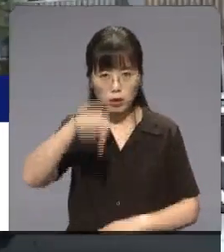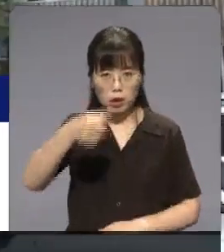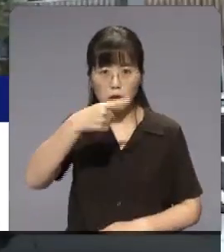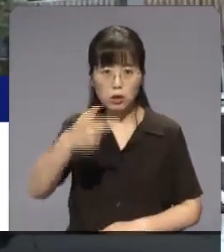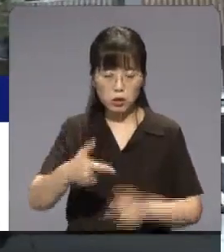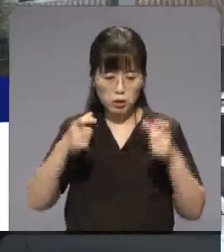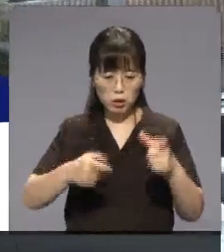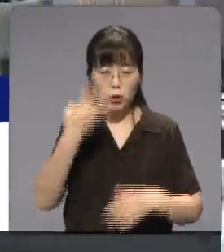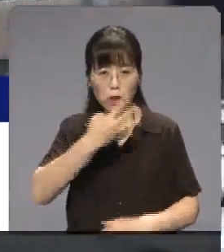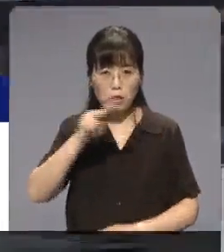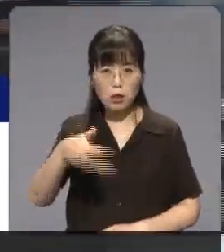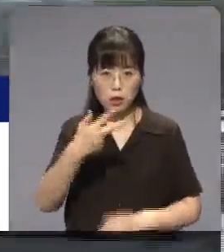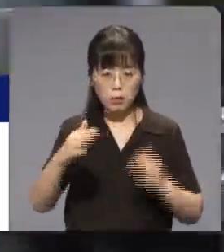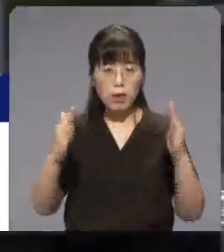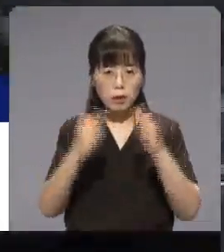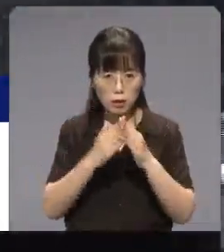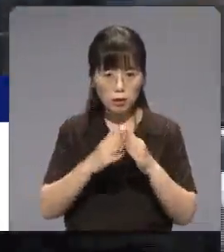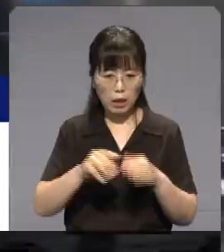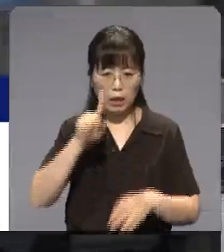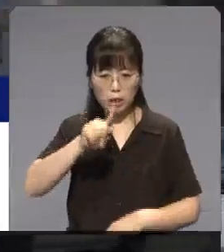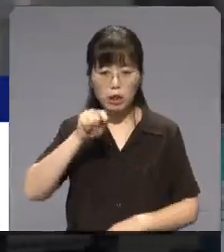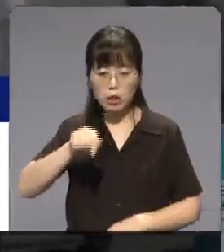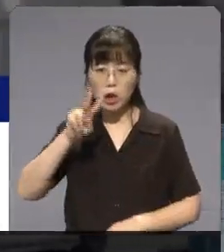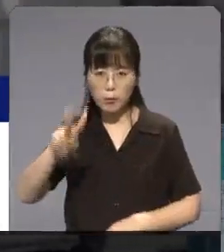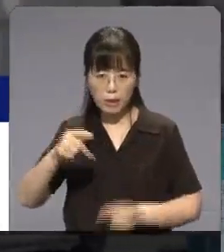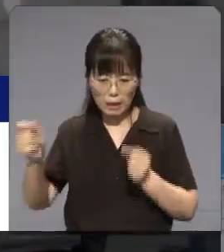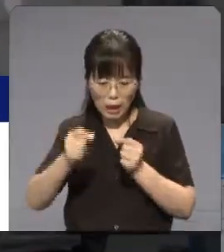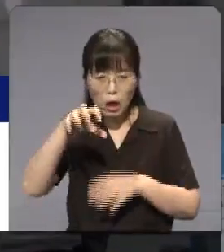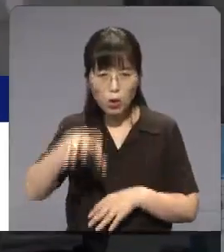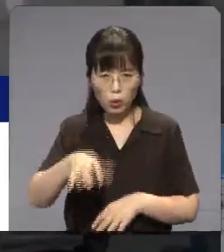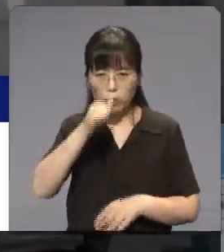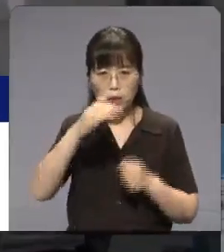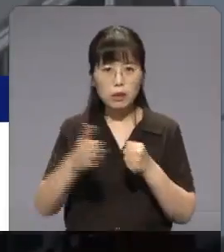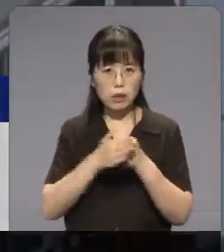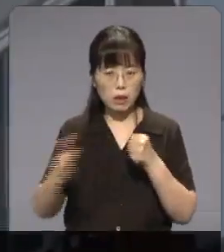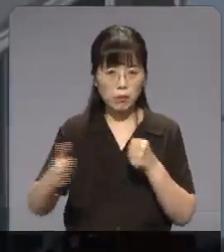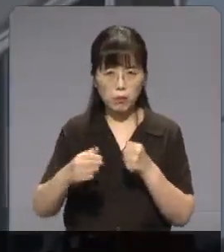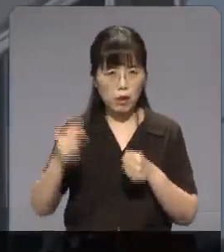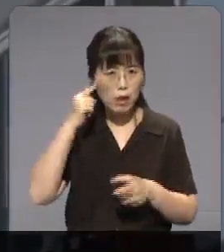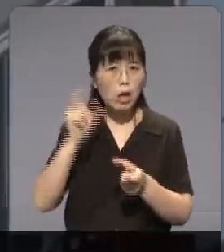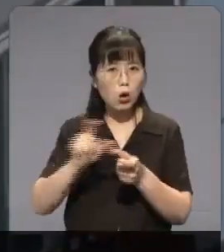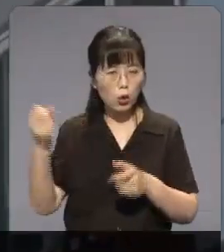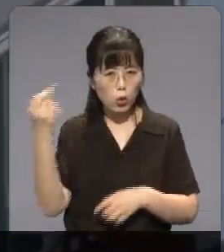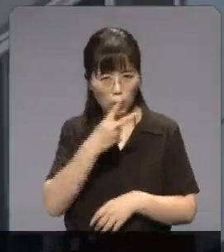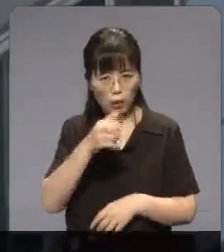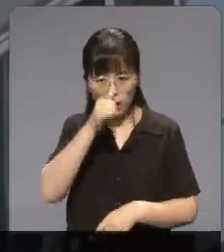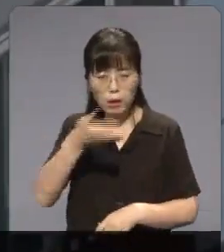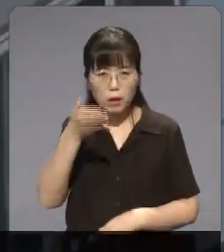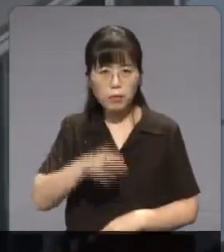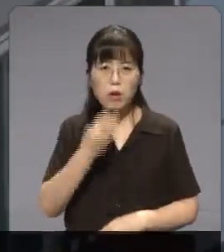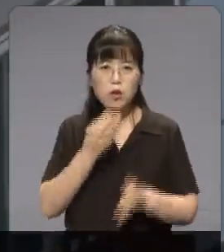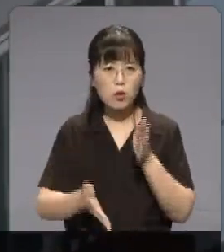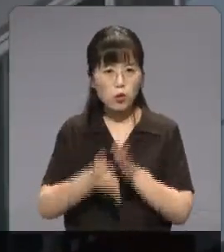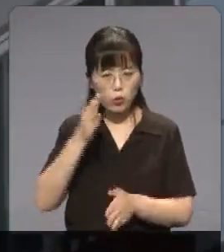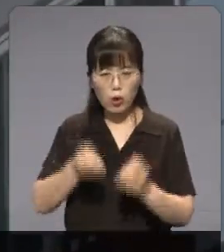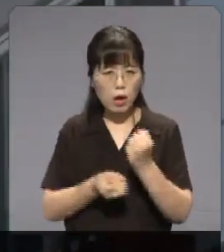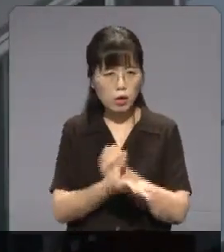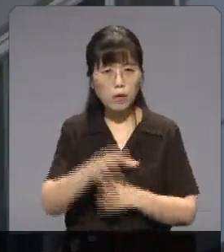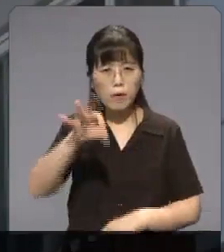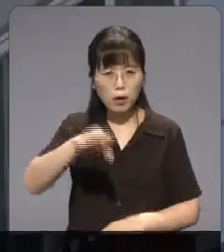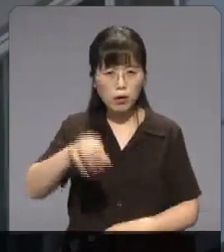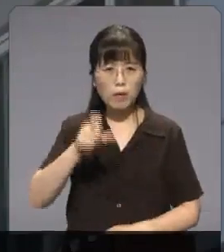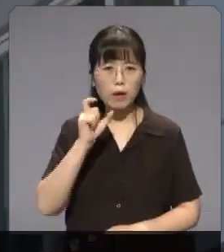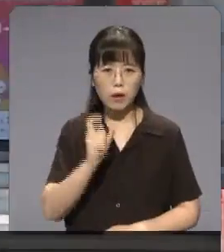덕은지구 4700세대에서 1.2km 거리에 불과하다며 재고를 요구했지만 서울시는 영향이